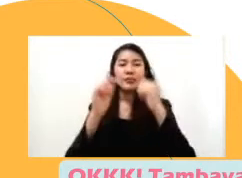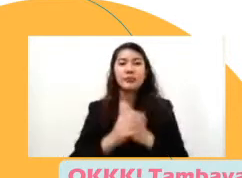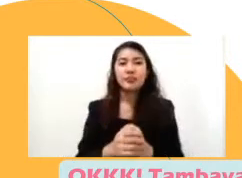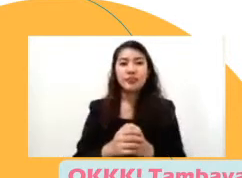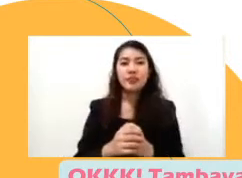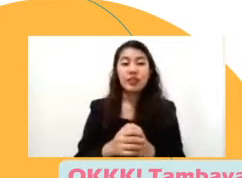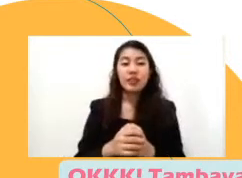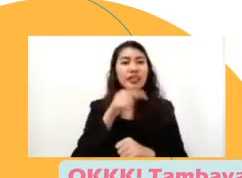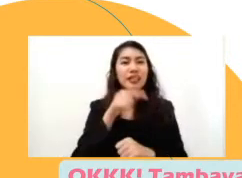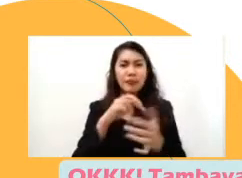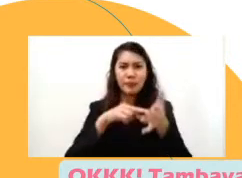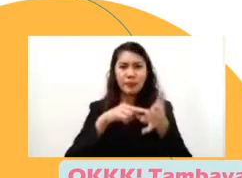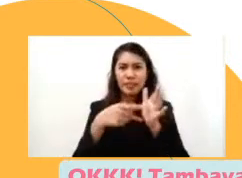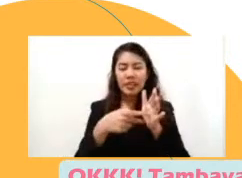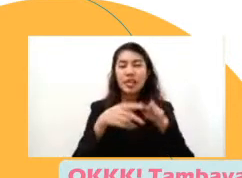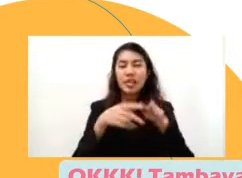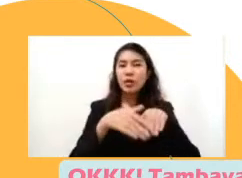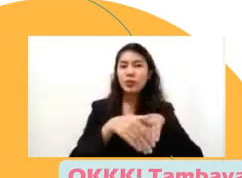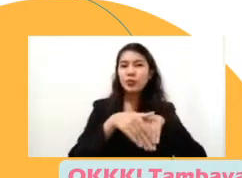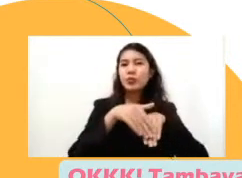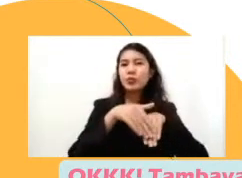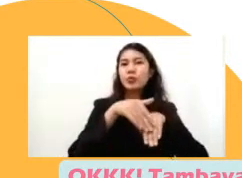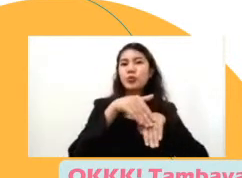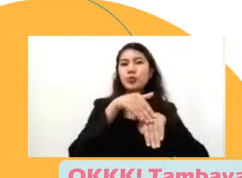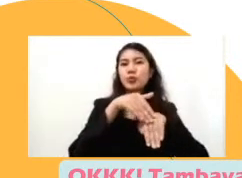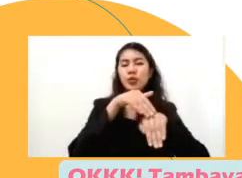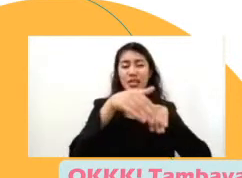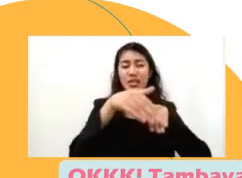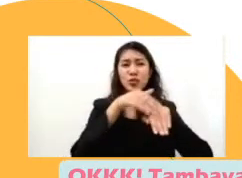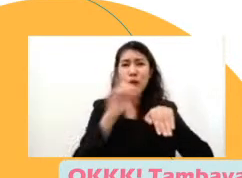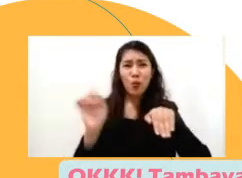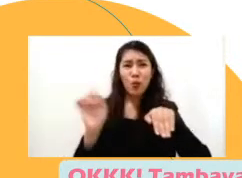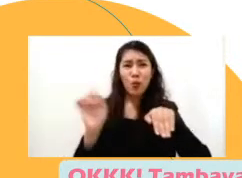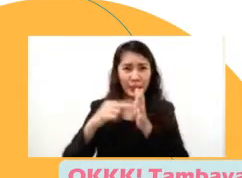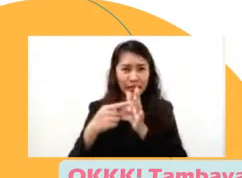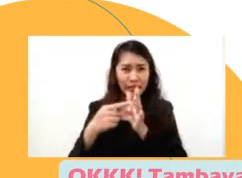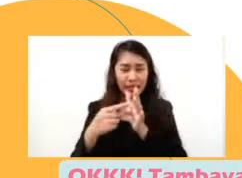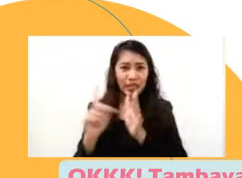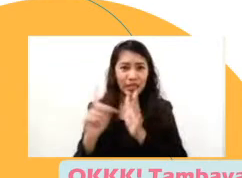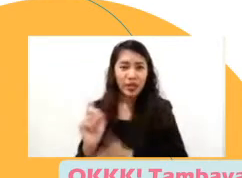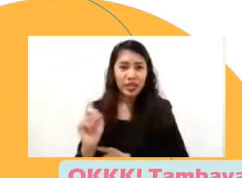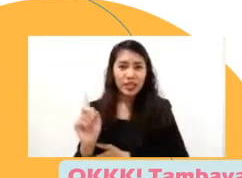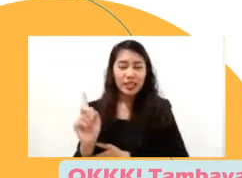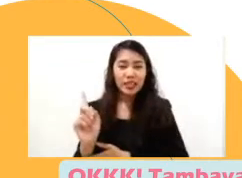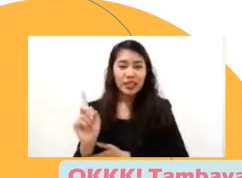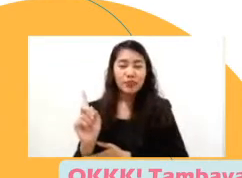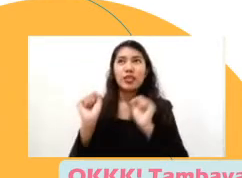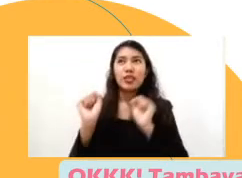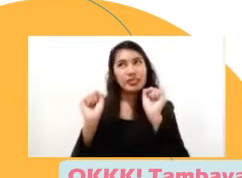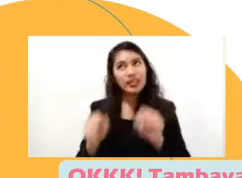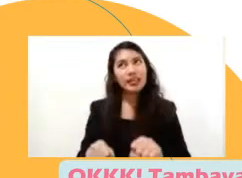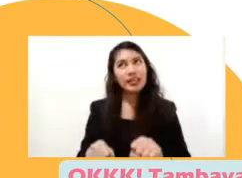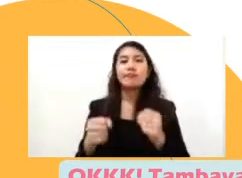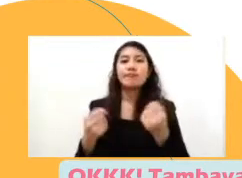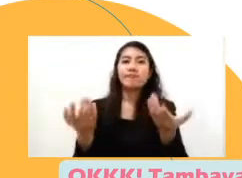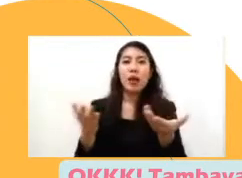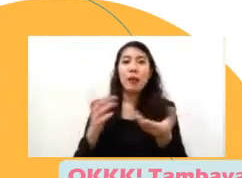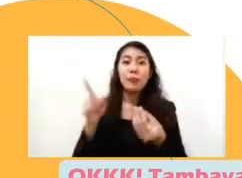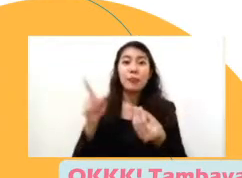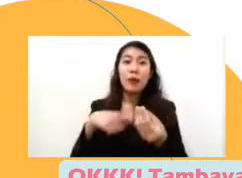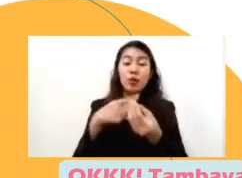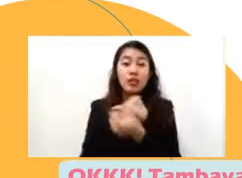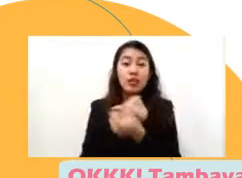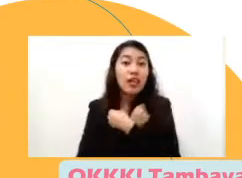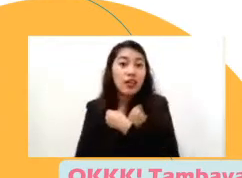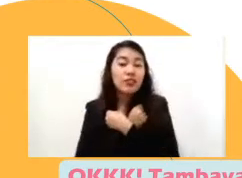yon, may kahulugan ng kakabit yon, which is, one is, it's about romance,